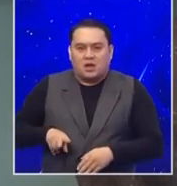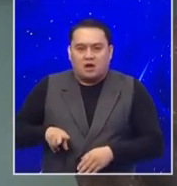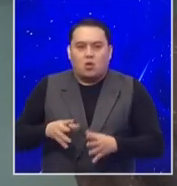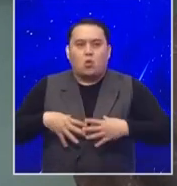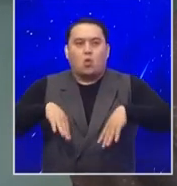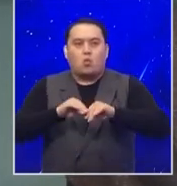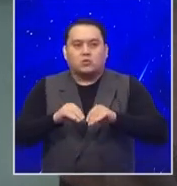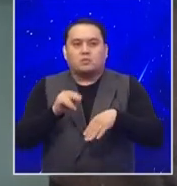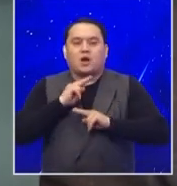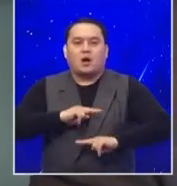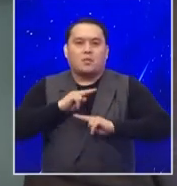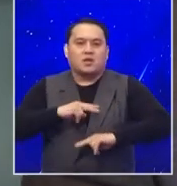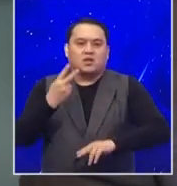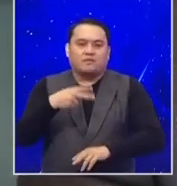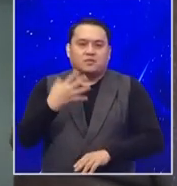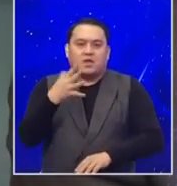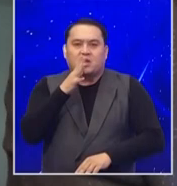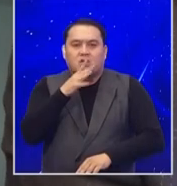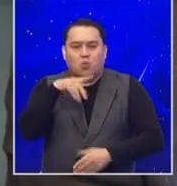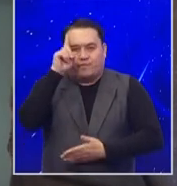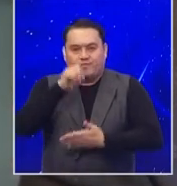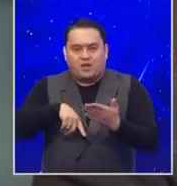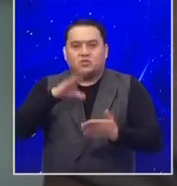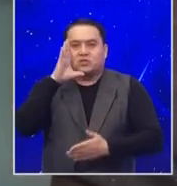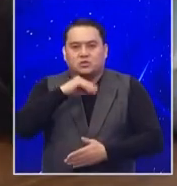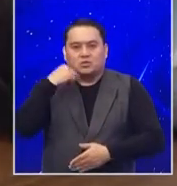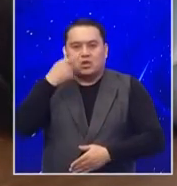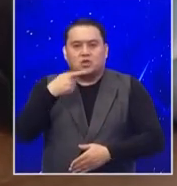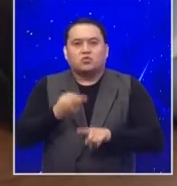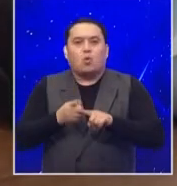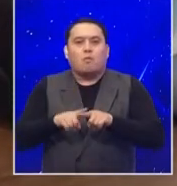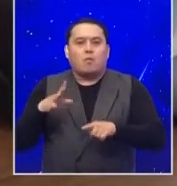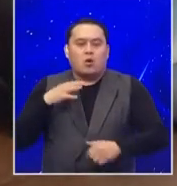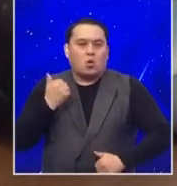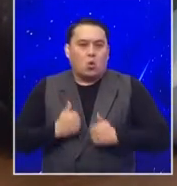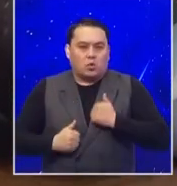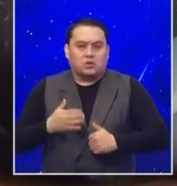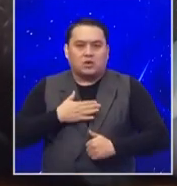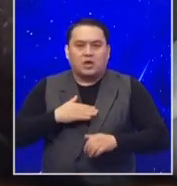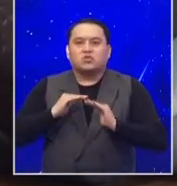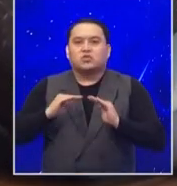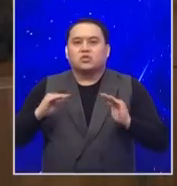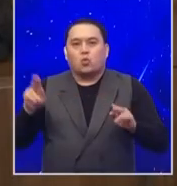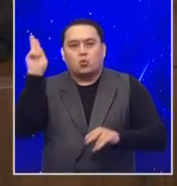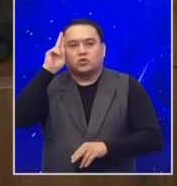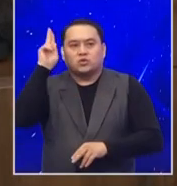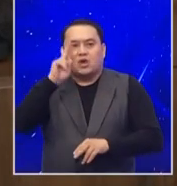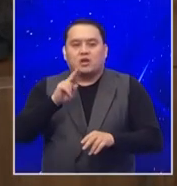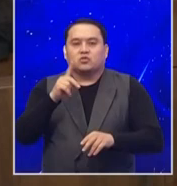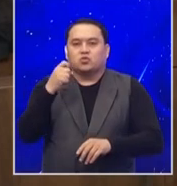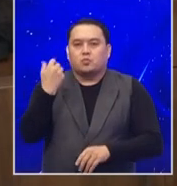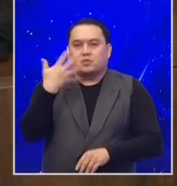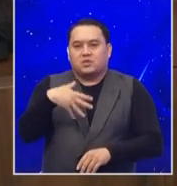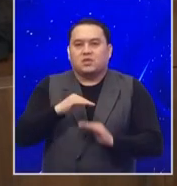общей сложности проработал здесь 25 лет. С уверенностью могу сказать, что гордость школы – это, конечно, наши ученики и учителя. У нас